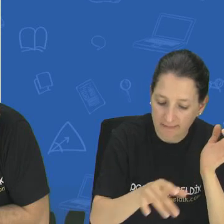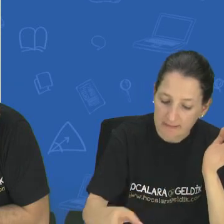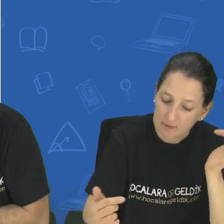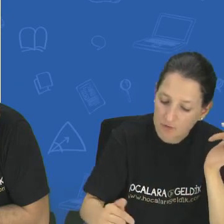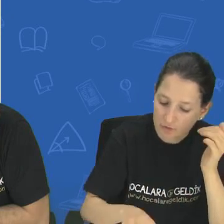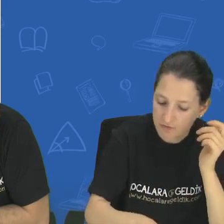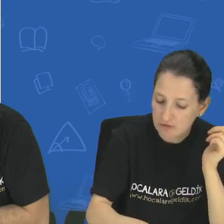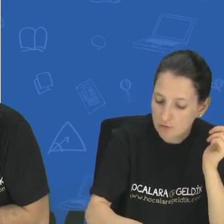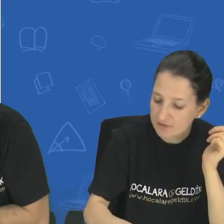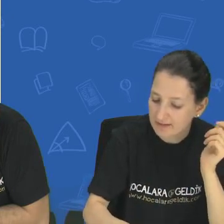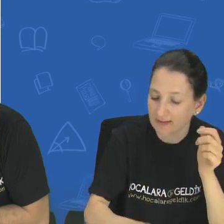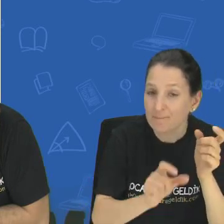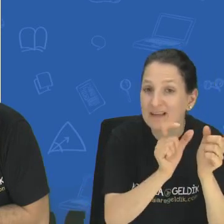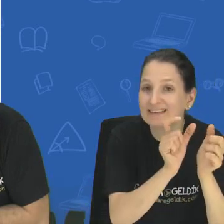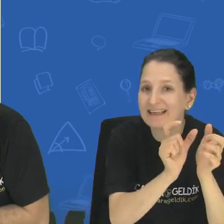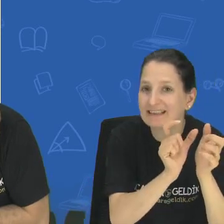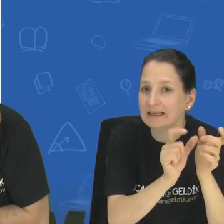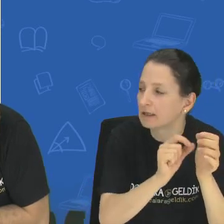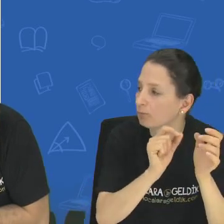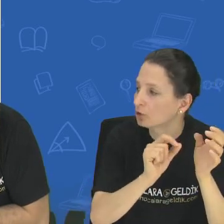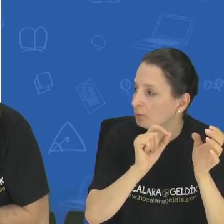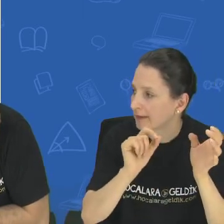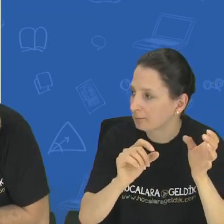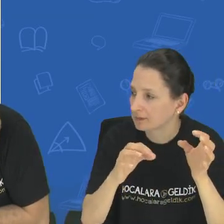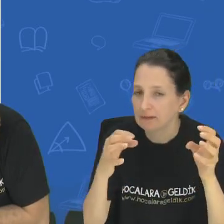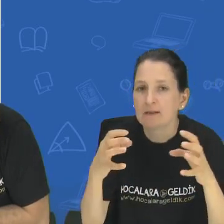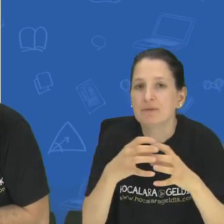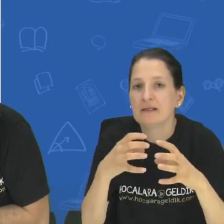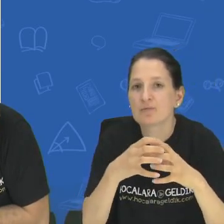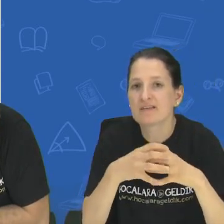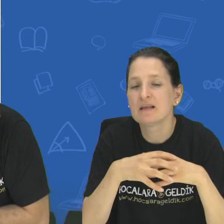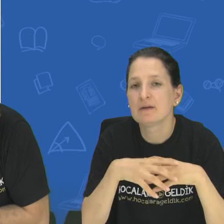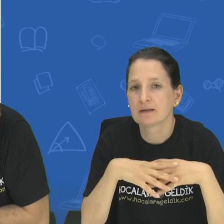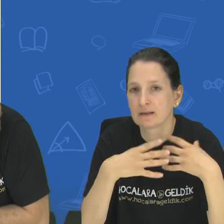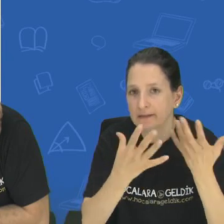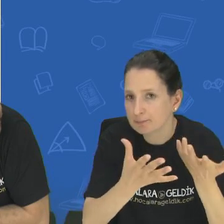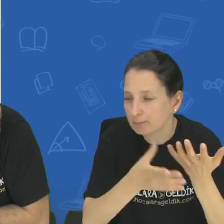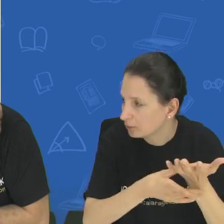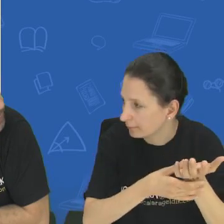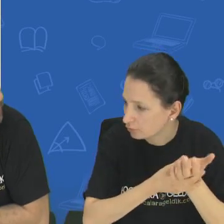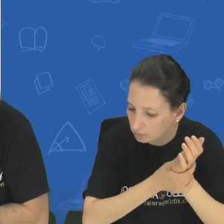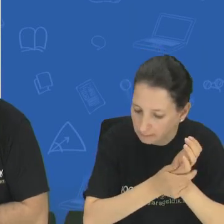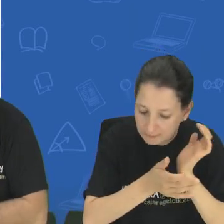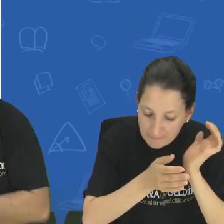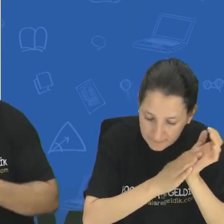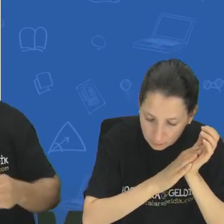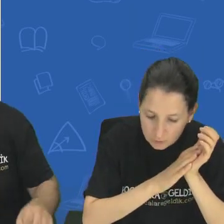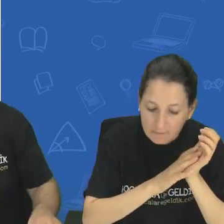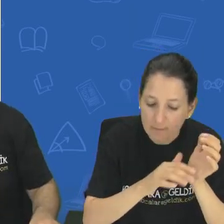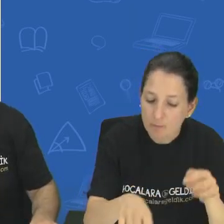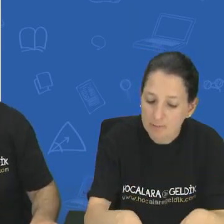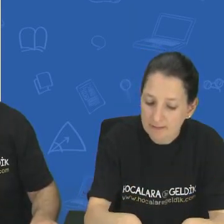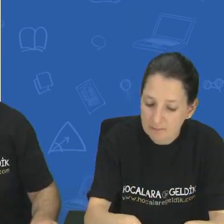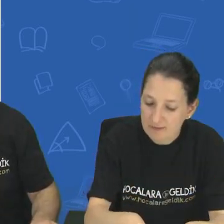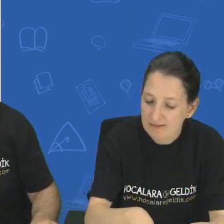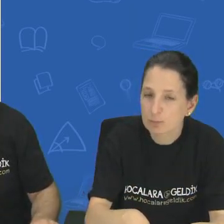O yüzden ilk önce diyoruz ki çok sayıda tekli monomer yapının birleşmesiyle meydana gelen yapıya polimer, çoklu yapı diyoruz.